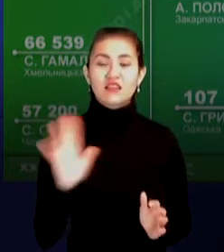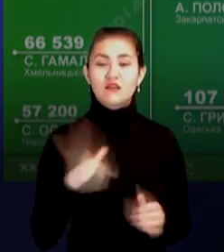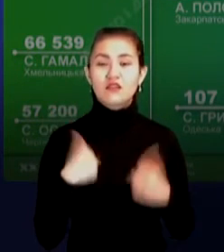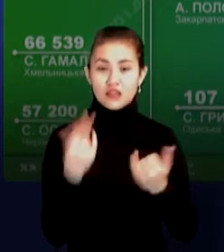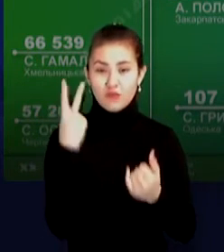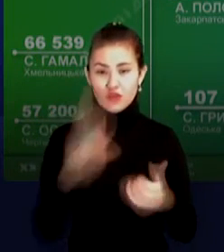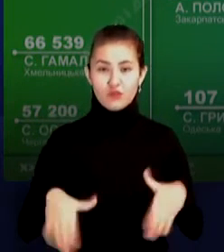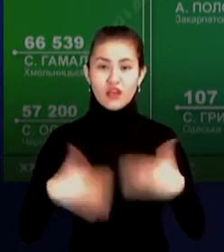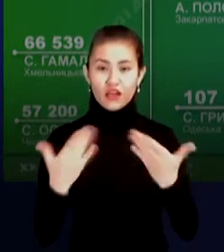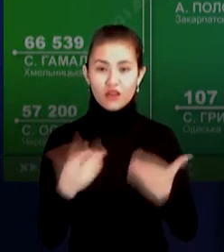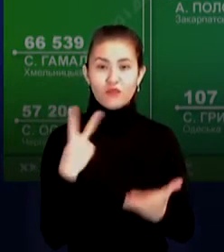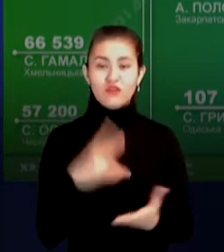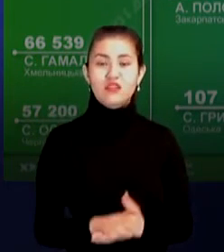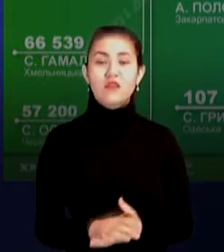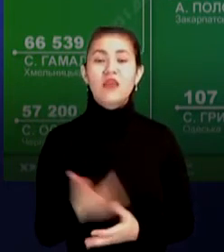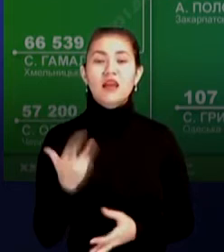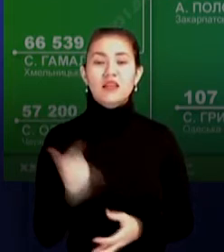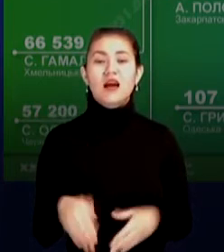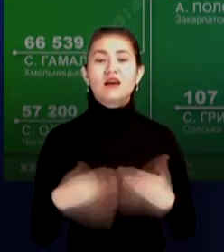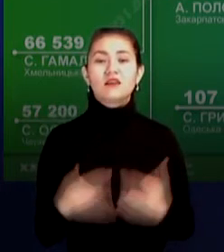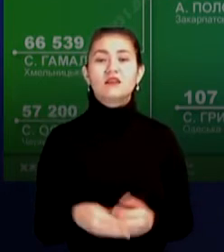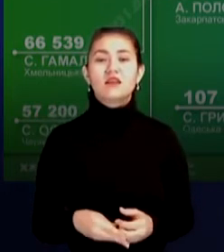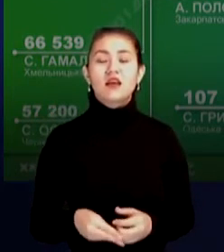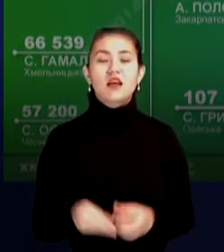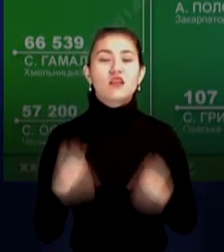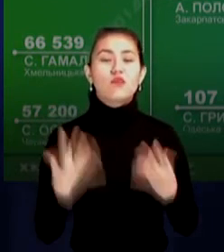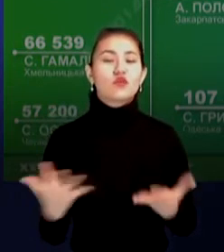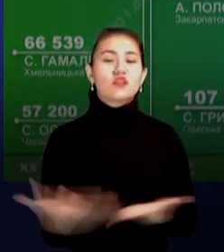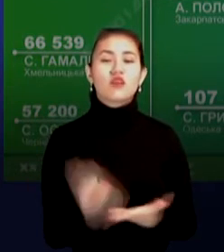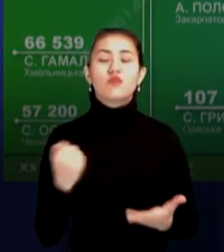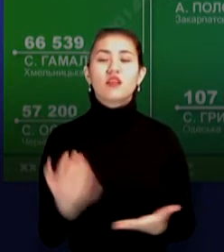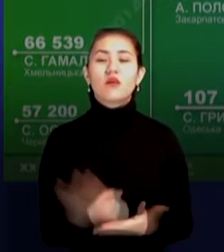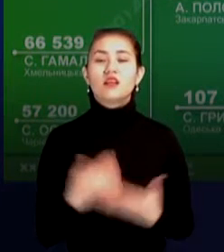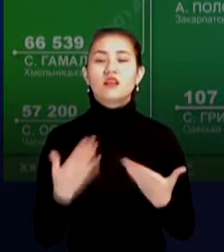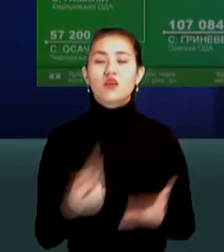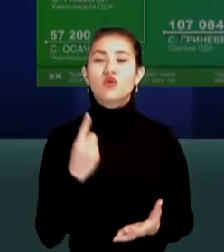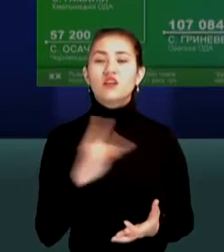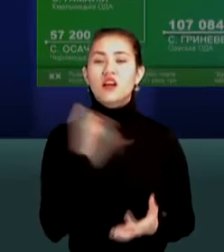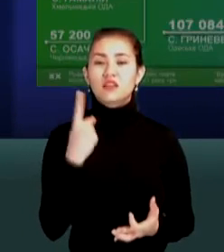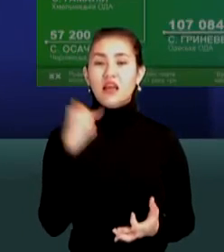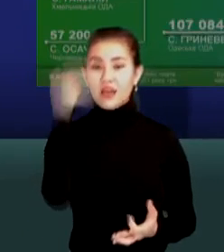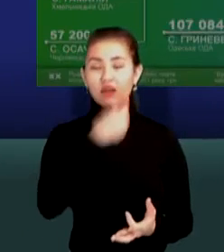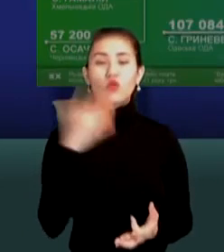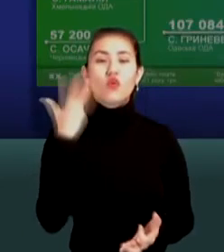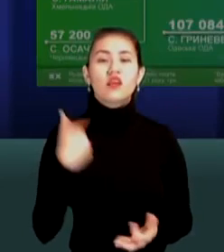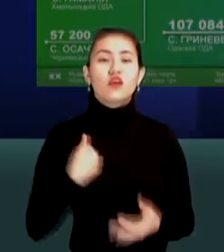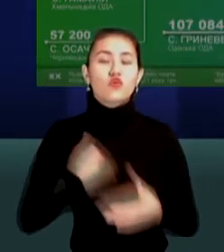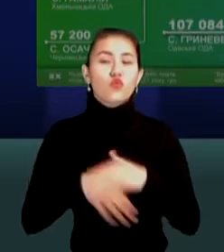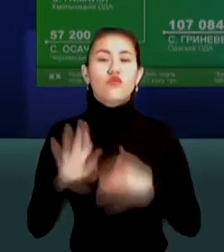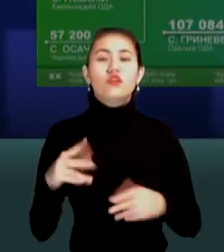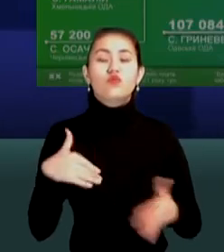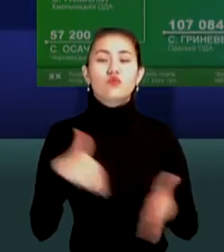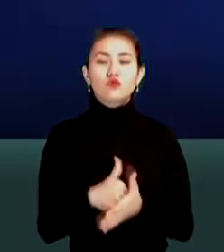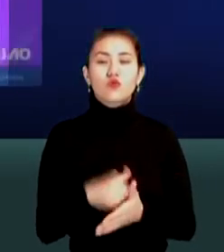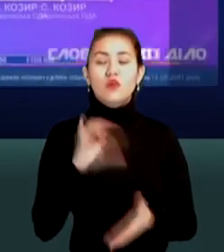на екрані, подивіться. Так, це не просто заробітна платня, це один раз на рік, коли я йду в відпустку, то,